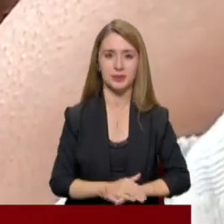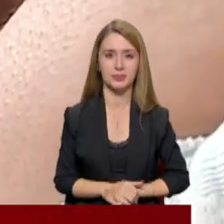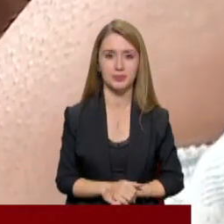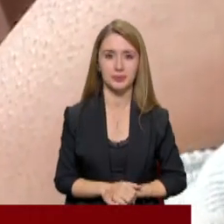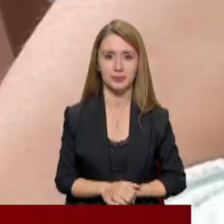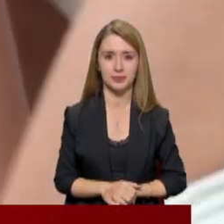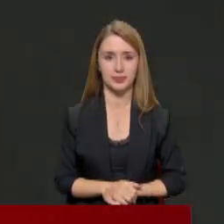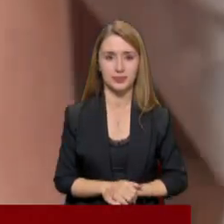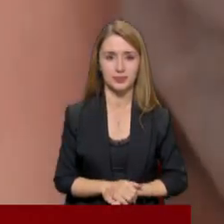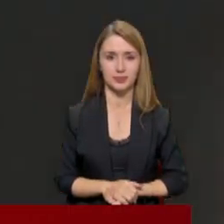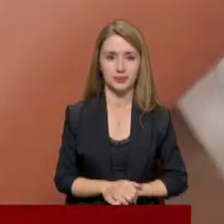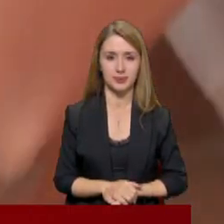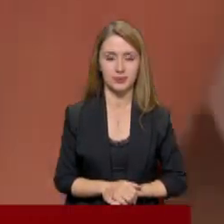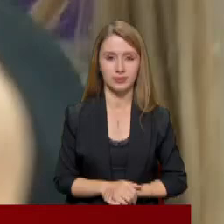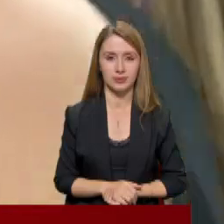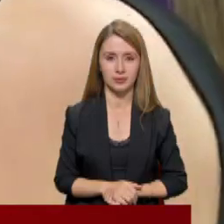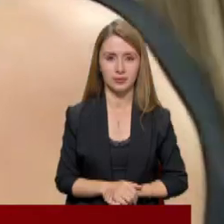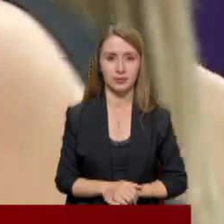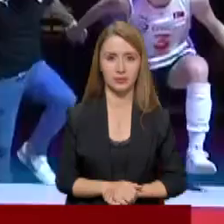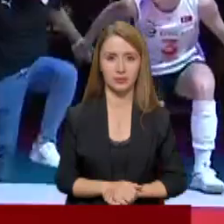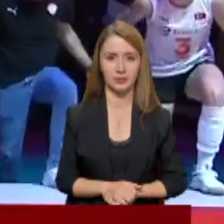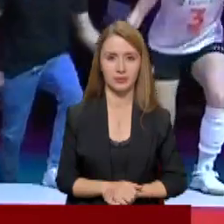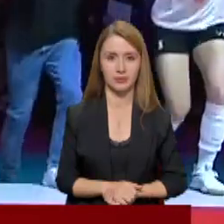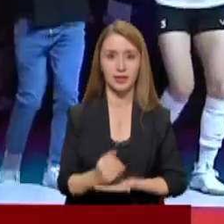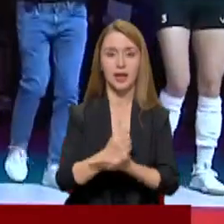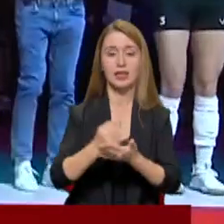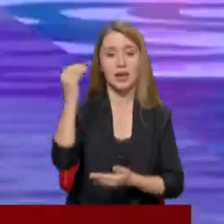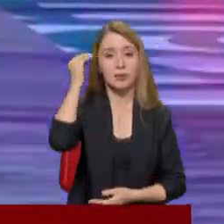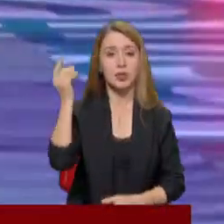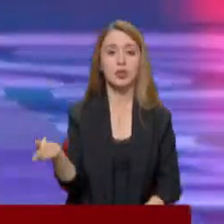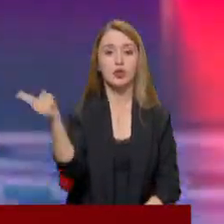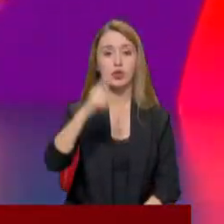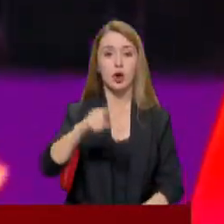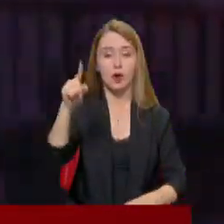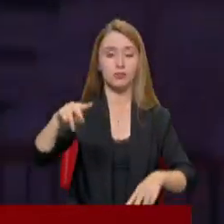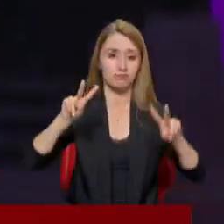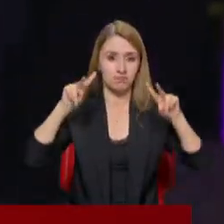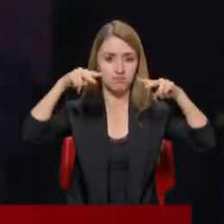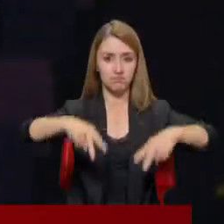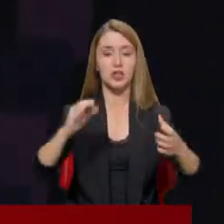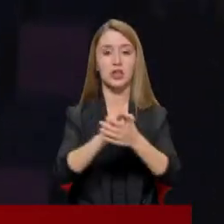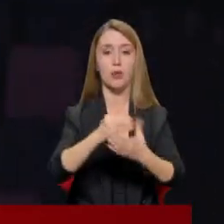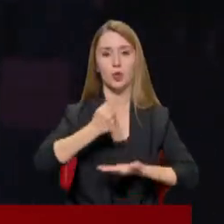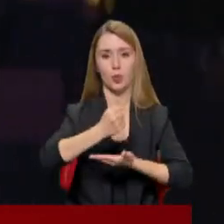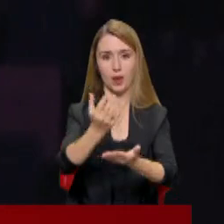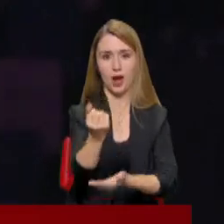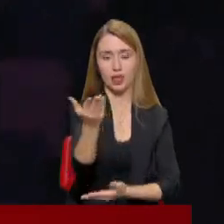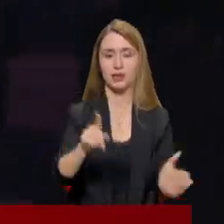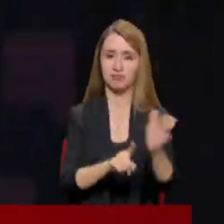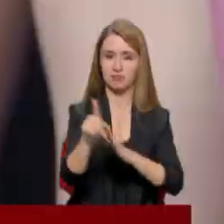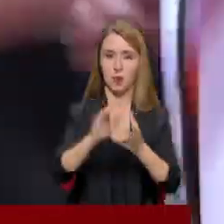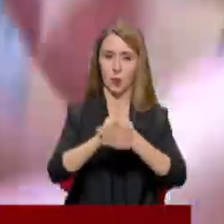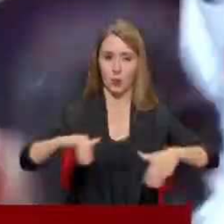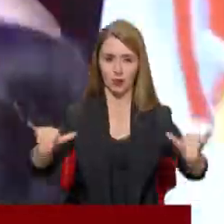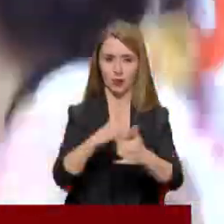Güçlü rakibini mağlup etmeyi başarıyor. Eczacıbaşı daha sonra podyuma çıkarak şampiyonluk kupasını aldı. Zaferi